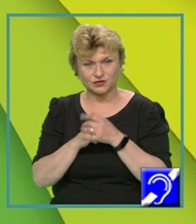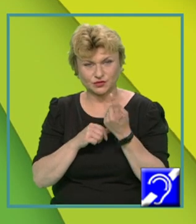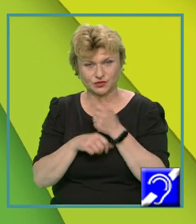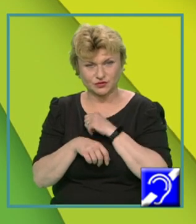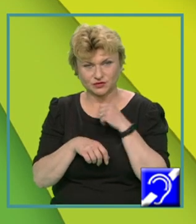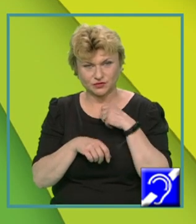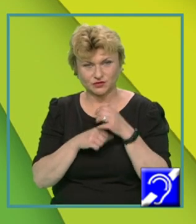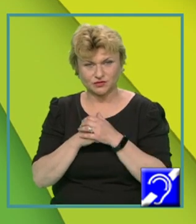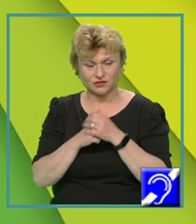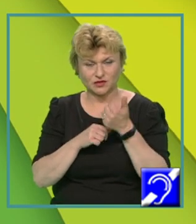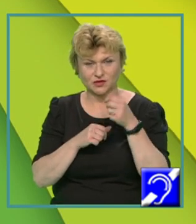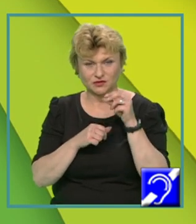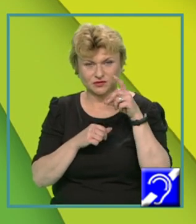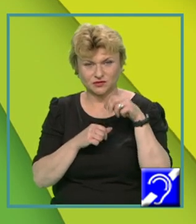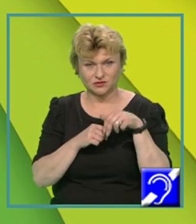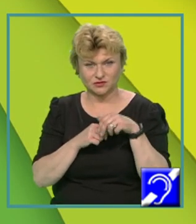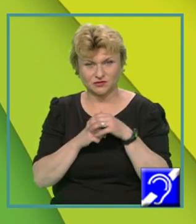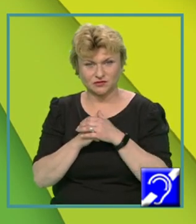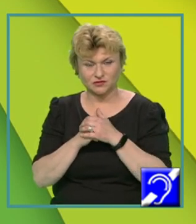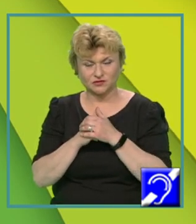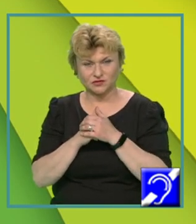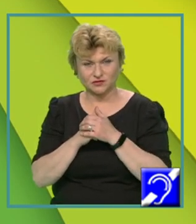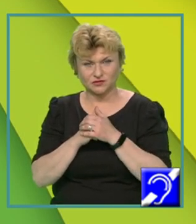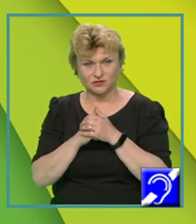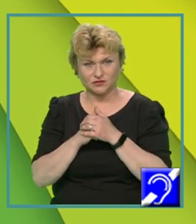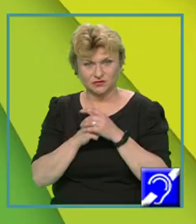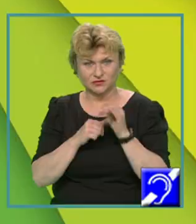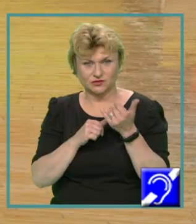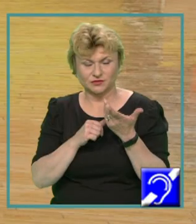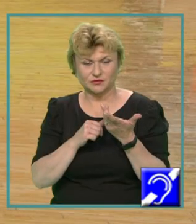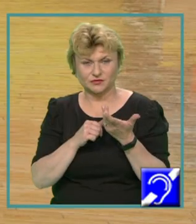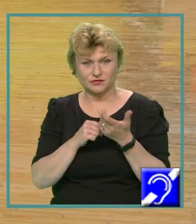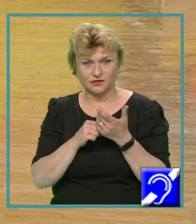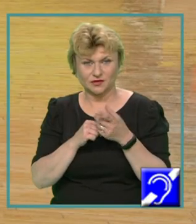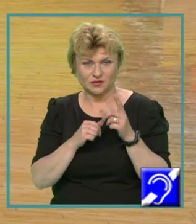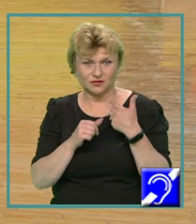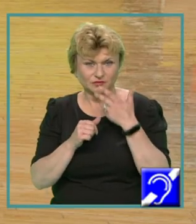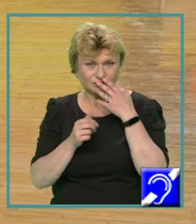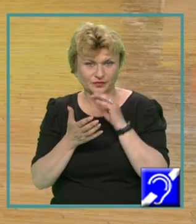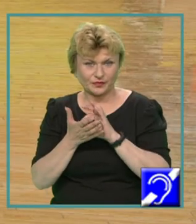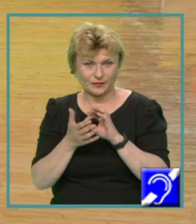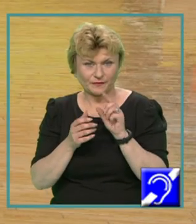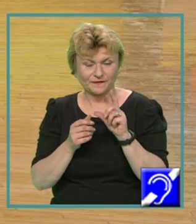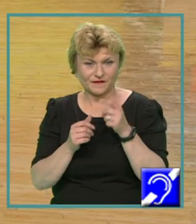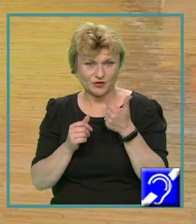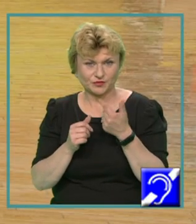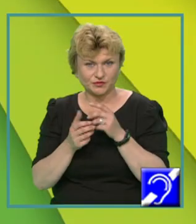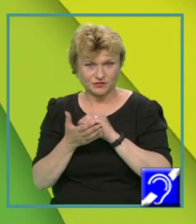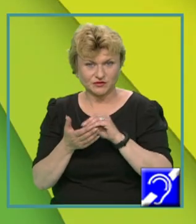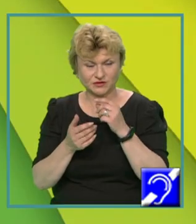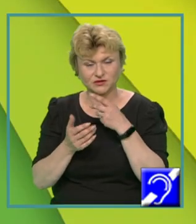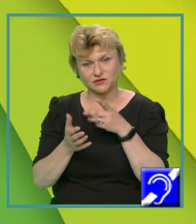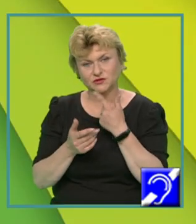că ADN-ul are timină, dar ARN-ul nu are timină, ci uracil. Problema cu sângele. Ni se spune că o persoană